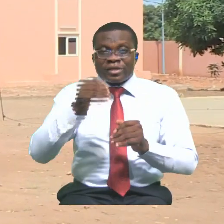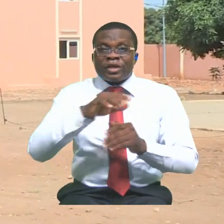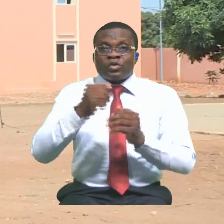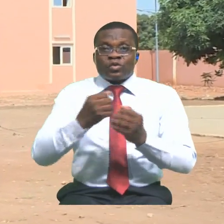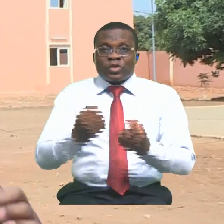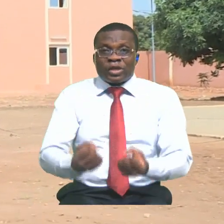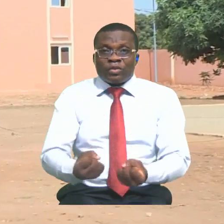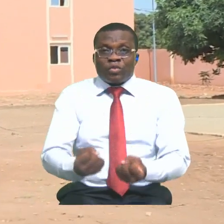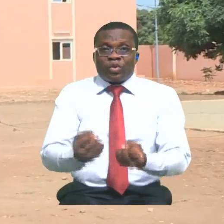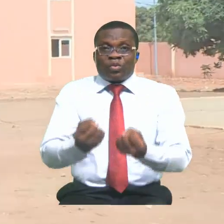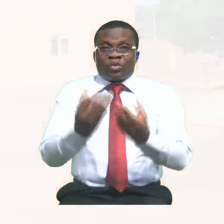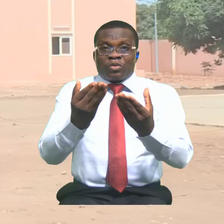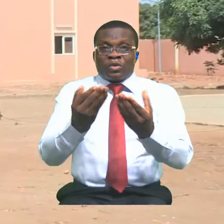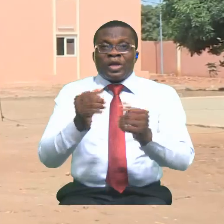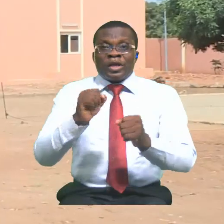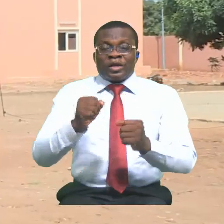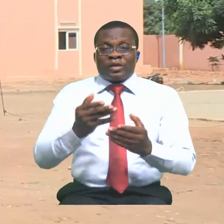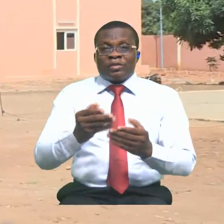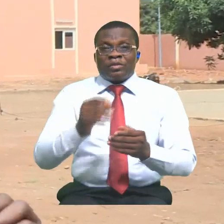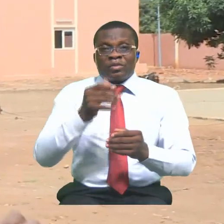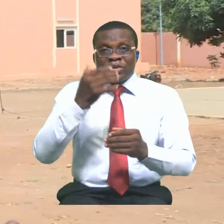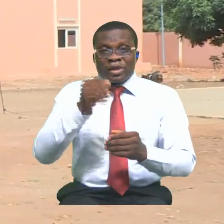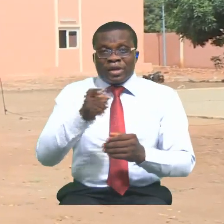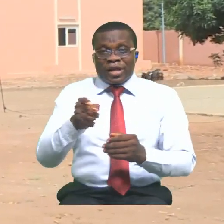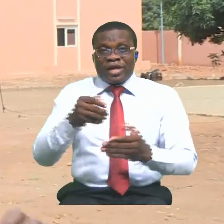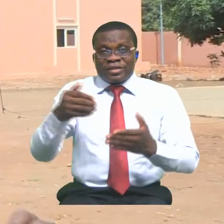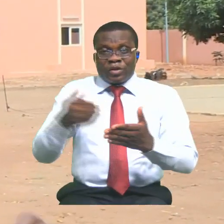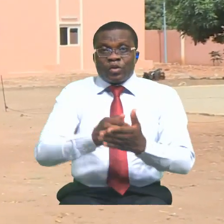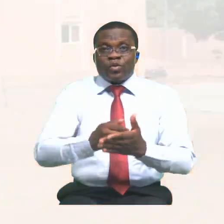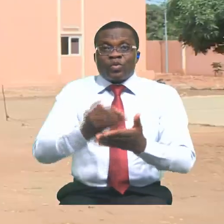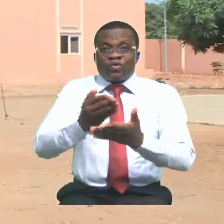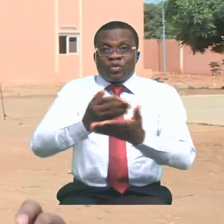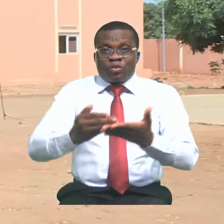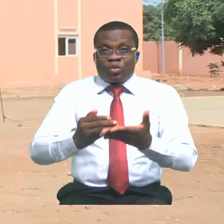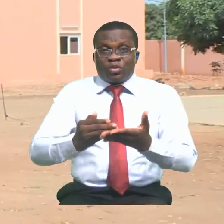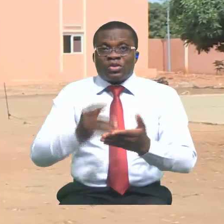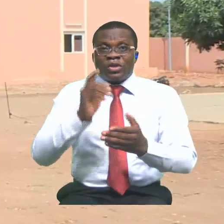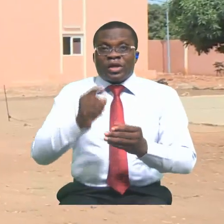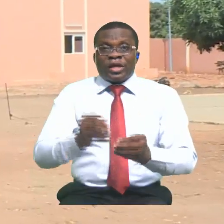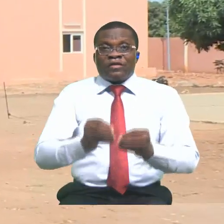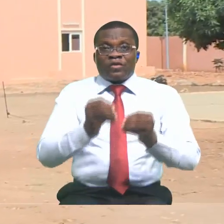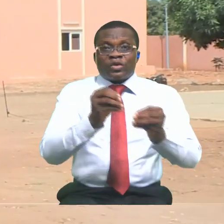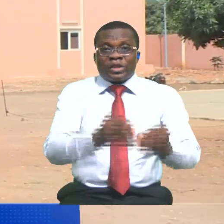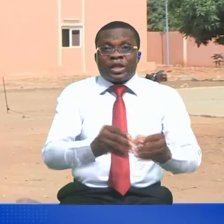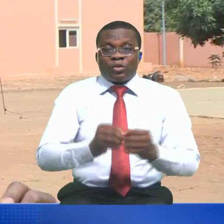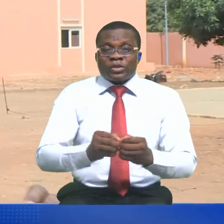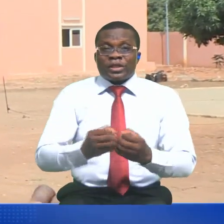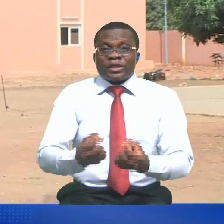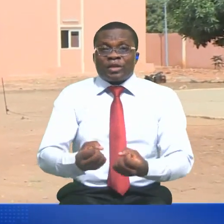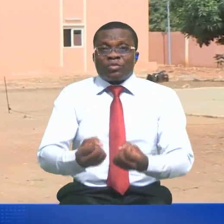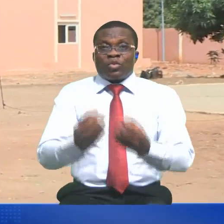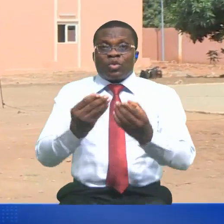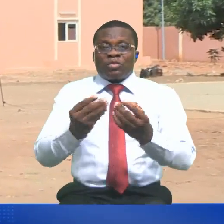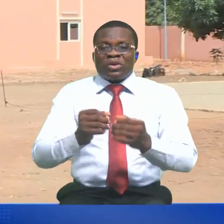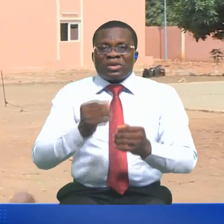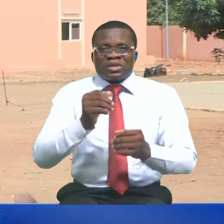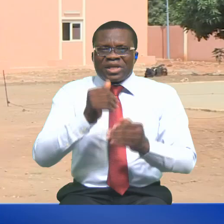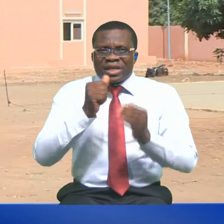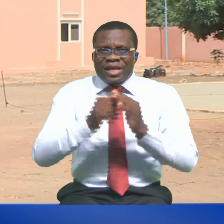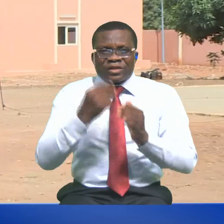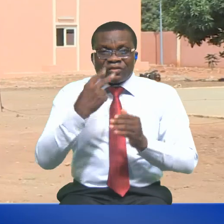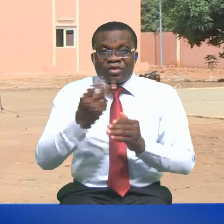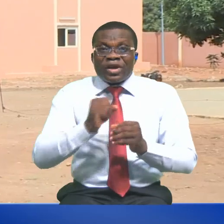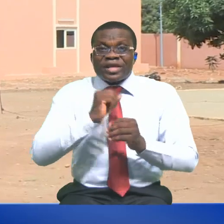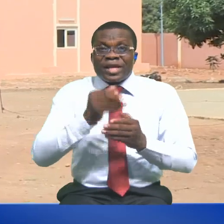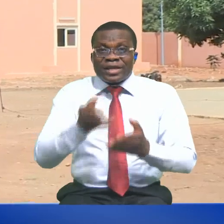explosifs improvisés. Car c'est le nouveau modus operandi. Ils vous déposent des engins qui n'ont l'air de rien du tout, mais qui sont des engins